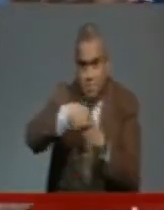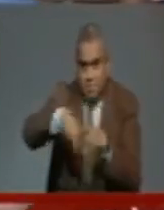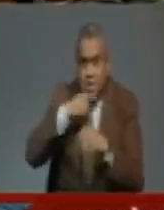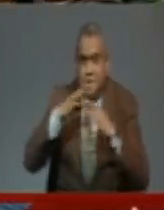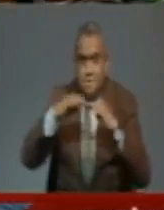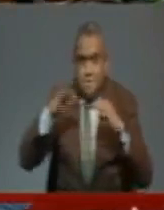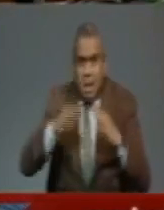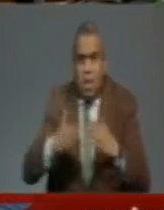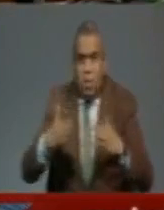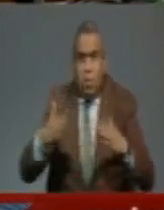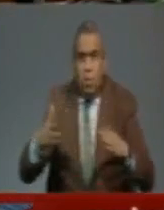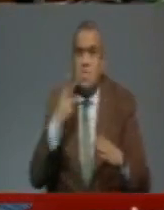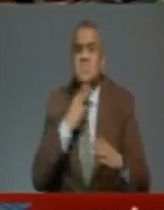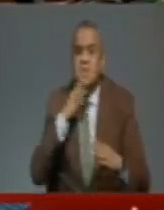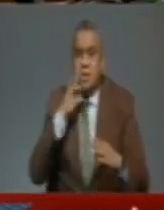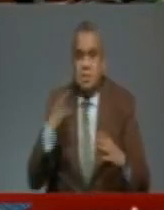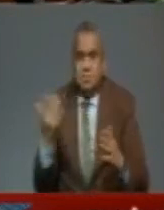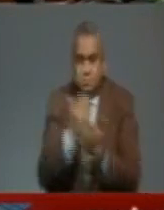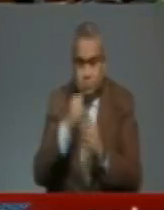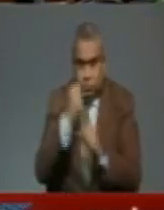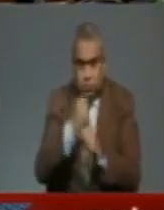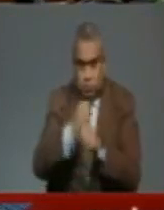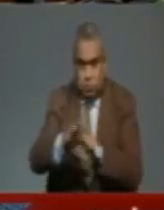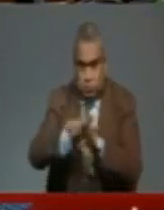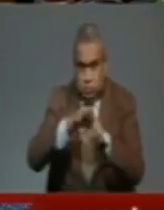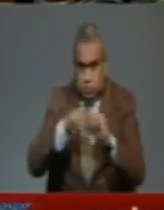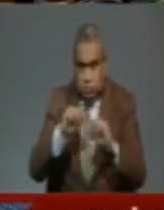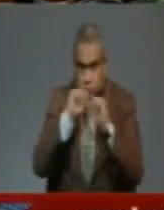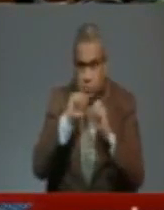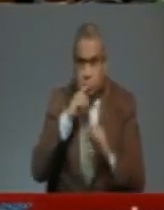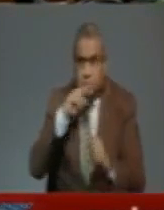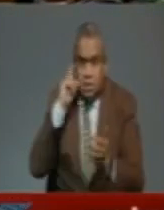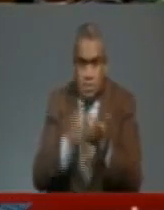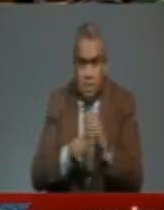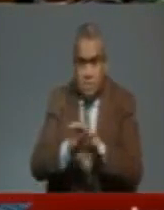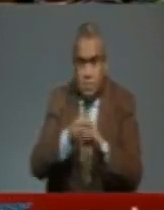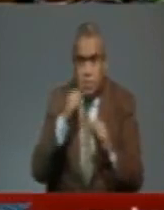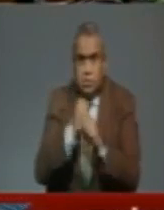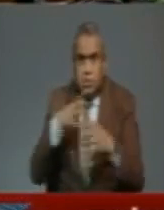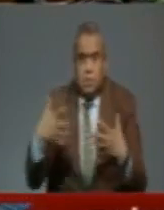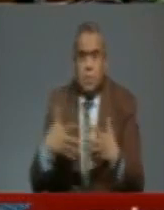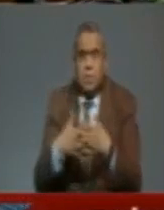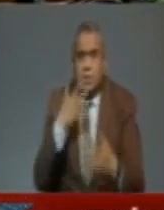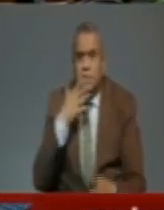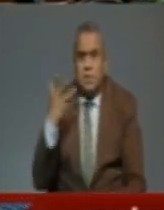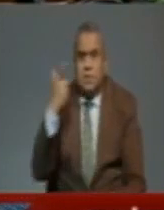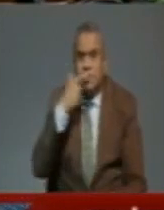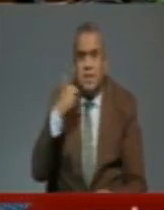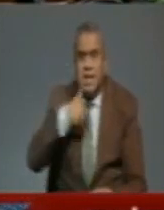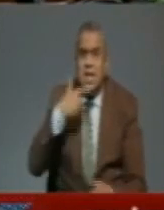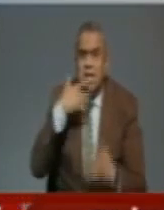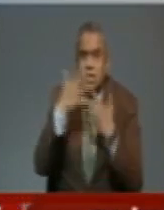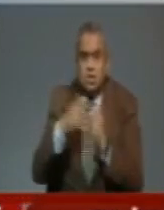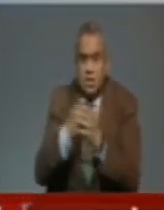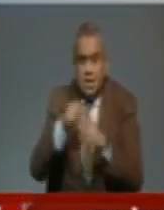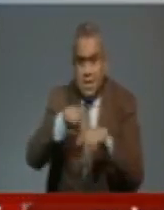اراضي مكتسبه في مدخل الميناء لان محتاجينها بشده، عملنا حواجز امواج نفذتها شركه النيل العامه للطرق